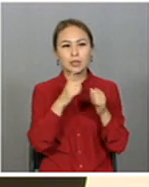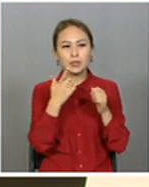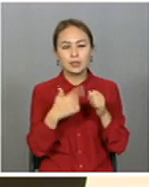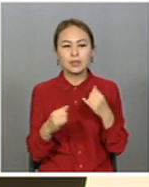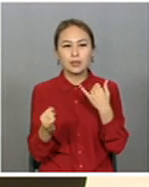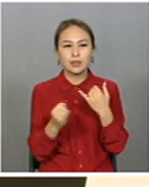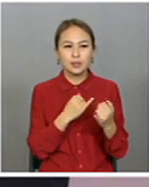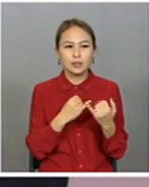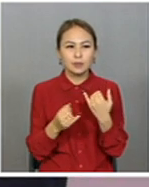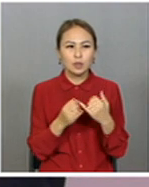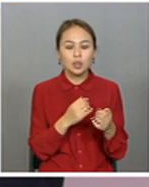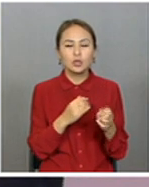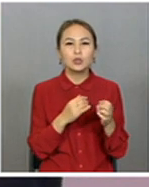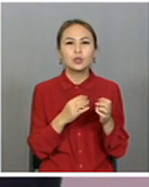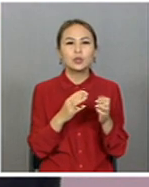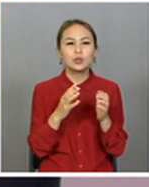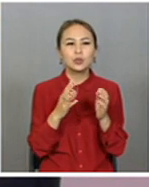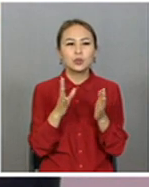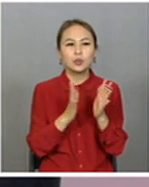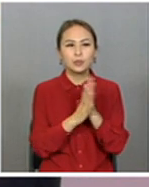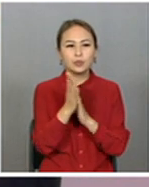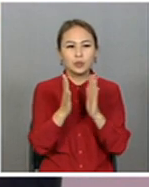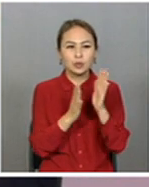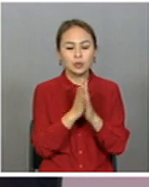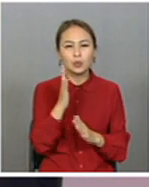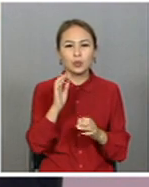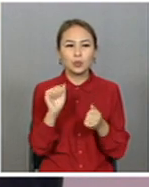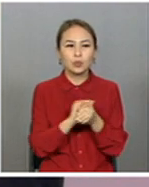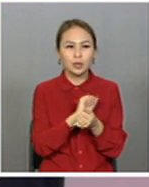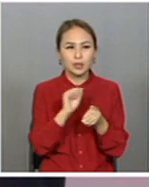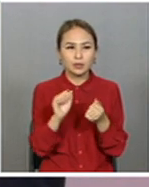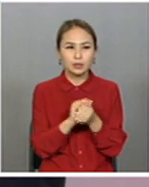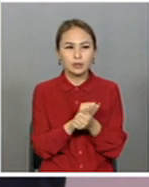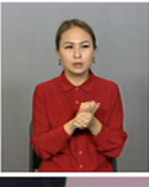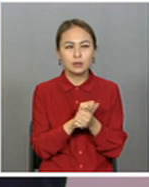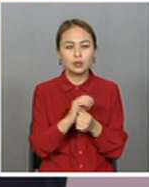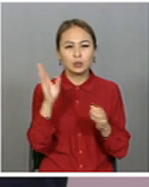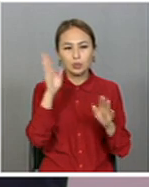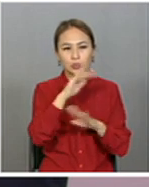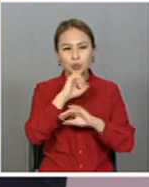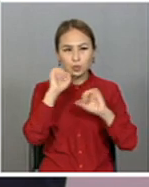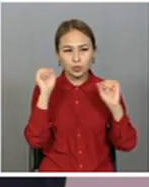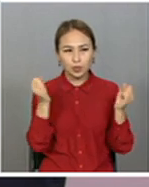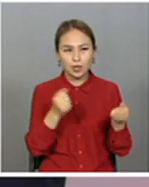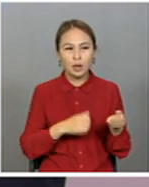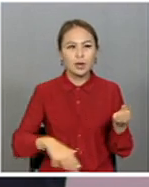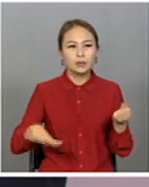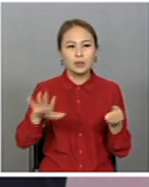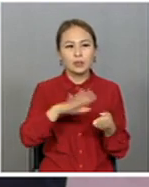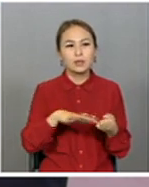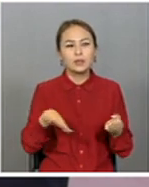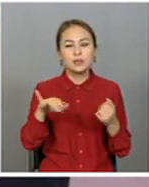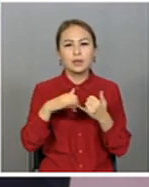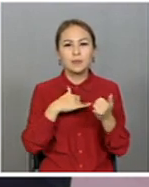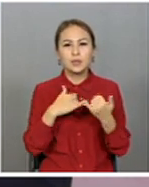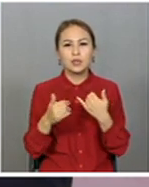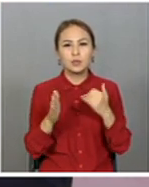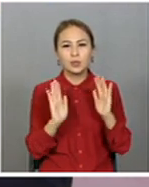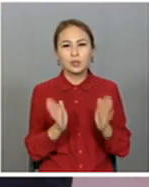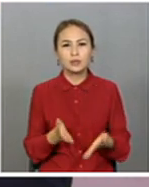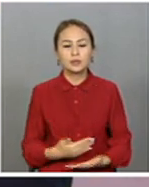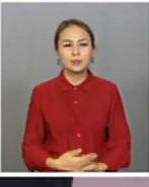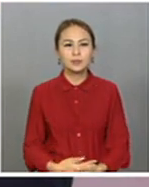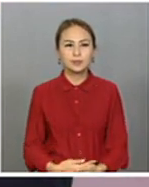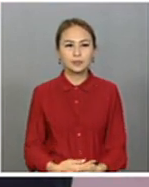жапырақтары сарғайып, шөптер қурайды. Күн суытады, айнала сап-сары